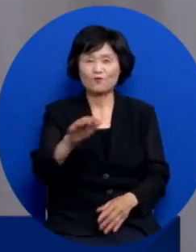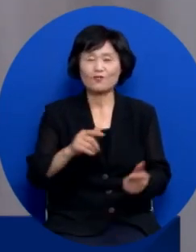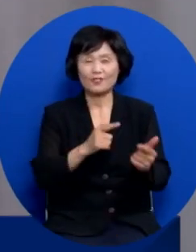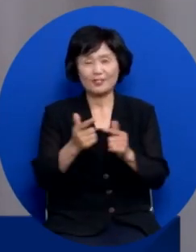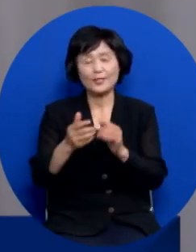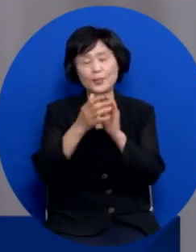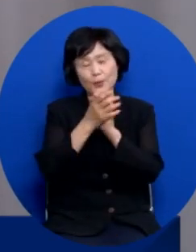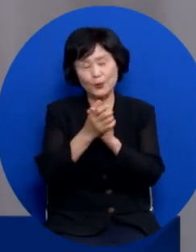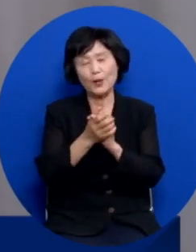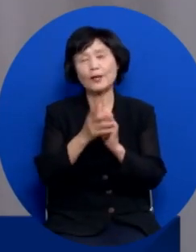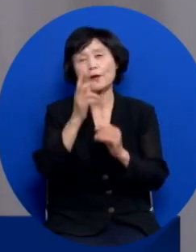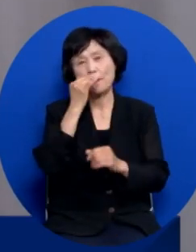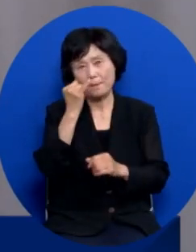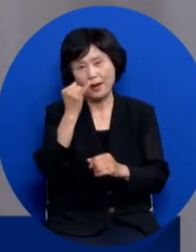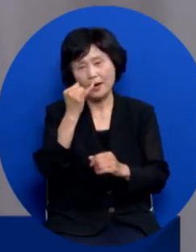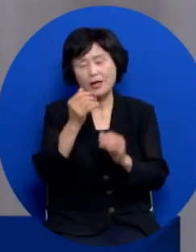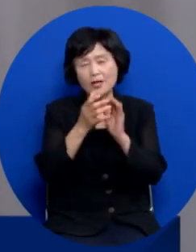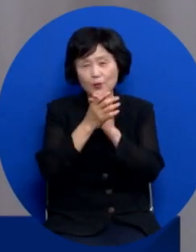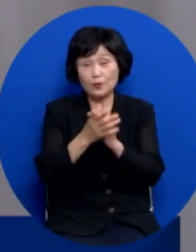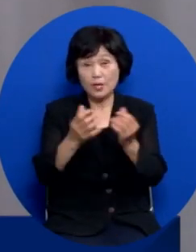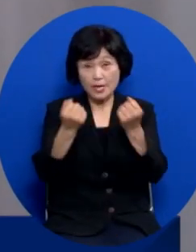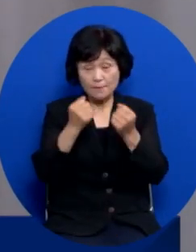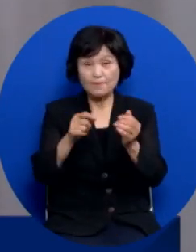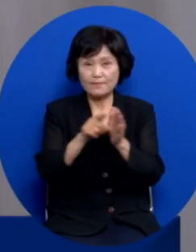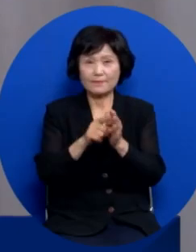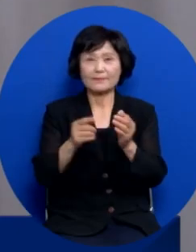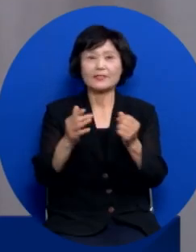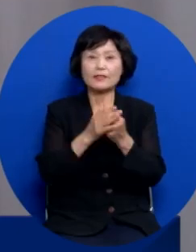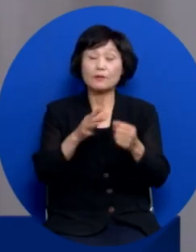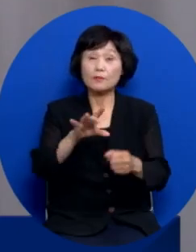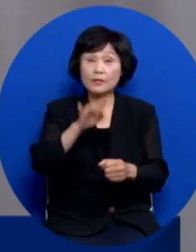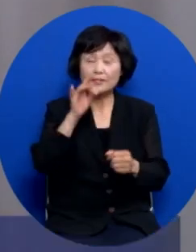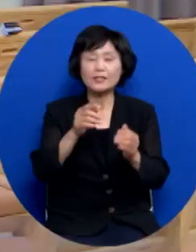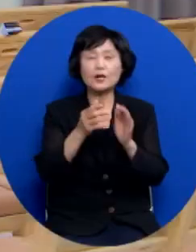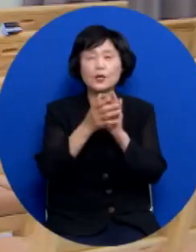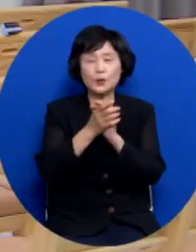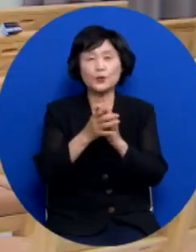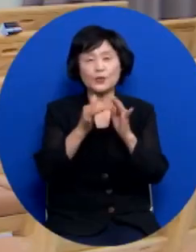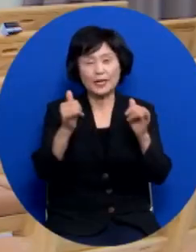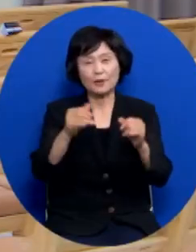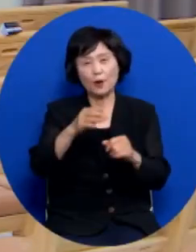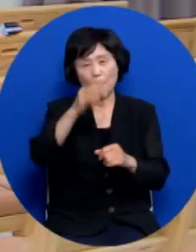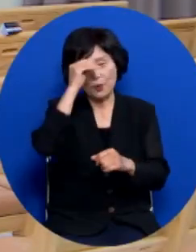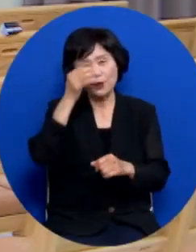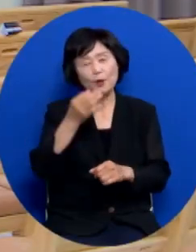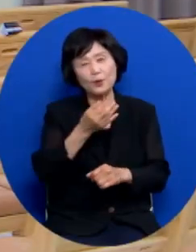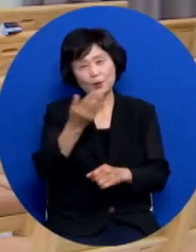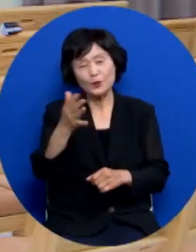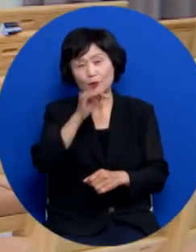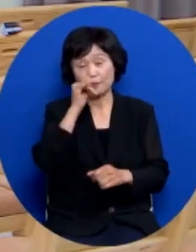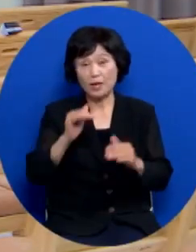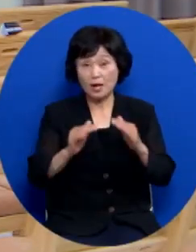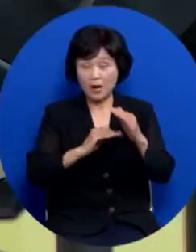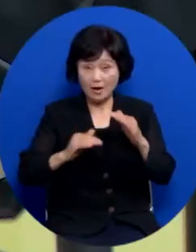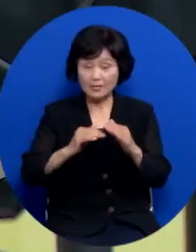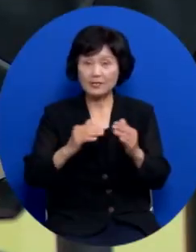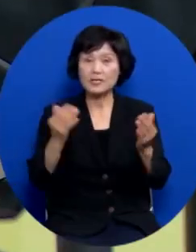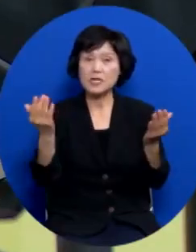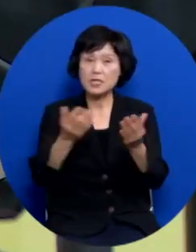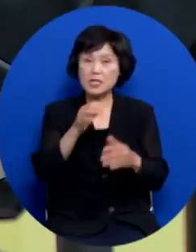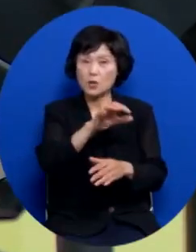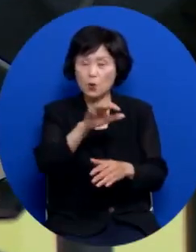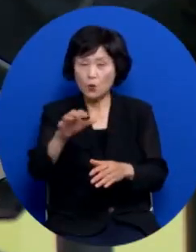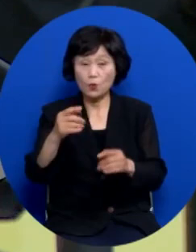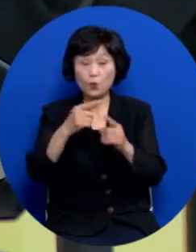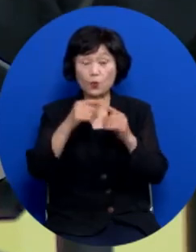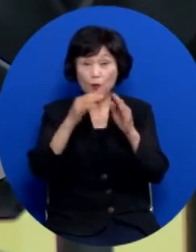그 기도의 힘을 믿기에 먼저 기도하는 자로서의 모범이 되는. 가정과 직장, 혹은 교회에서